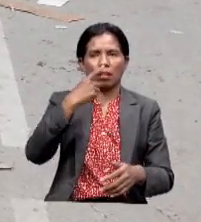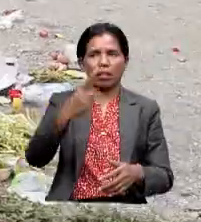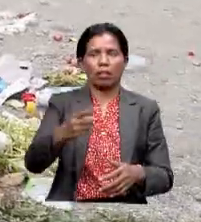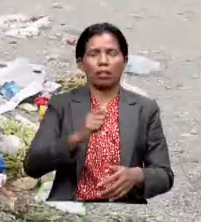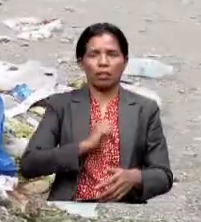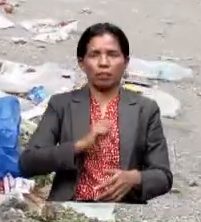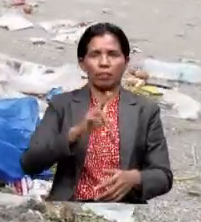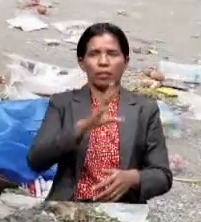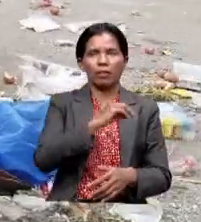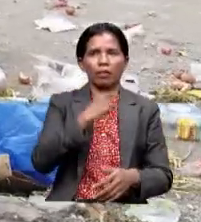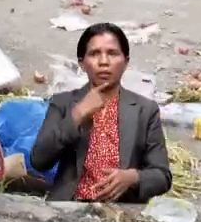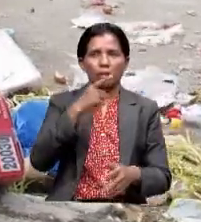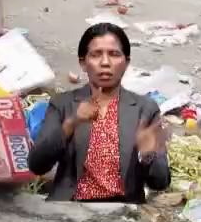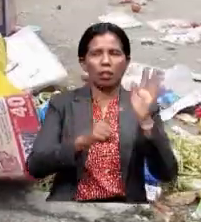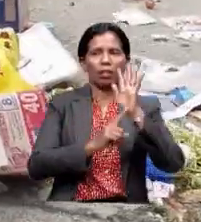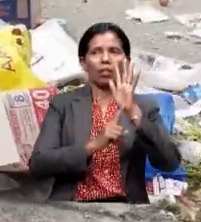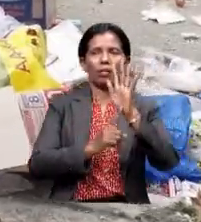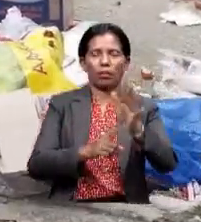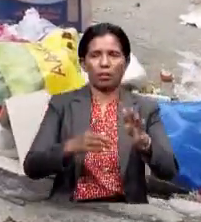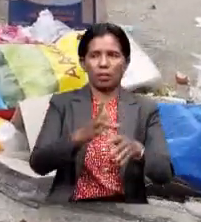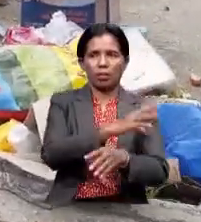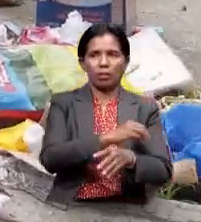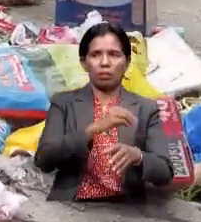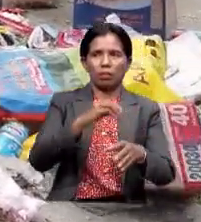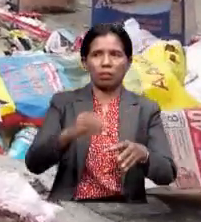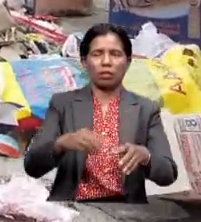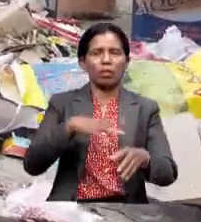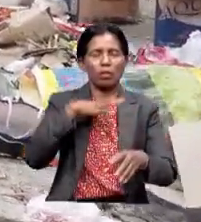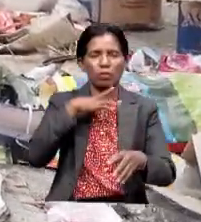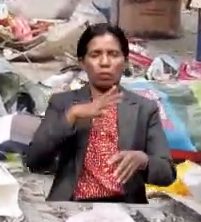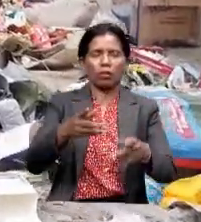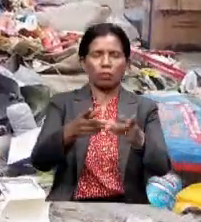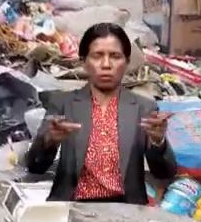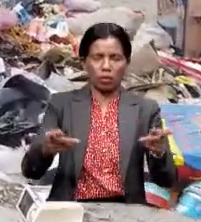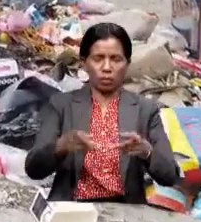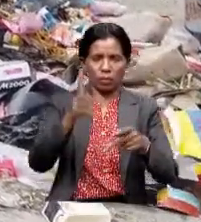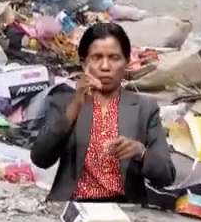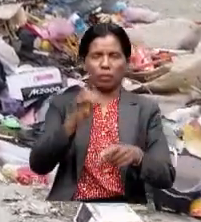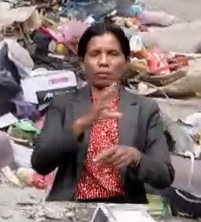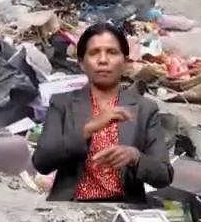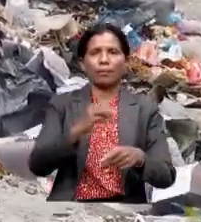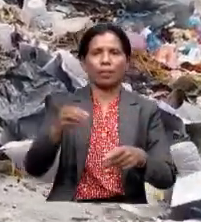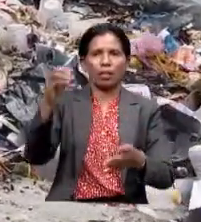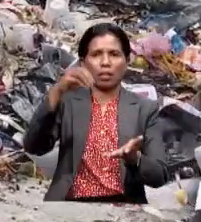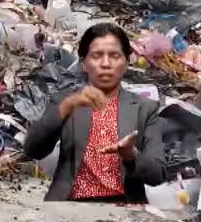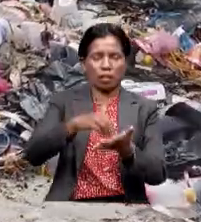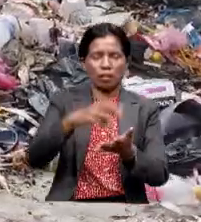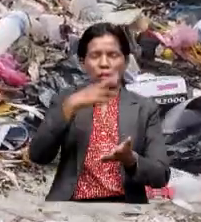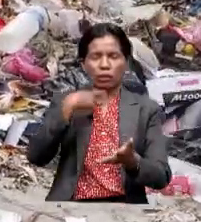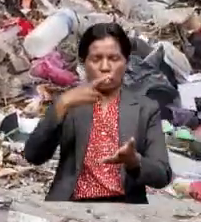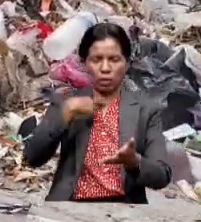emutin, hatoni lamentação ho decisão serviço saneamento município de Ili, nebeta o lixo fatin ia los restaurante ni